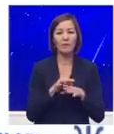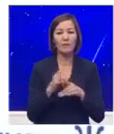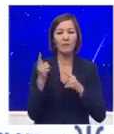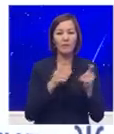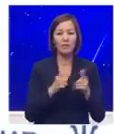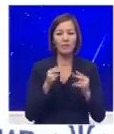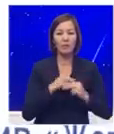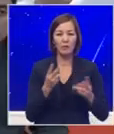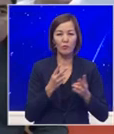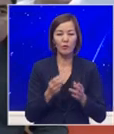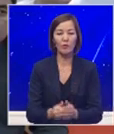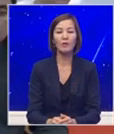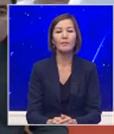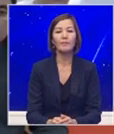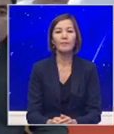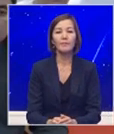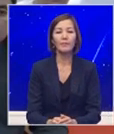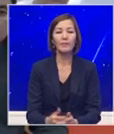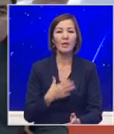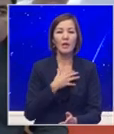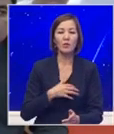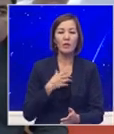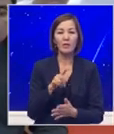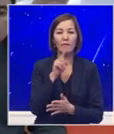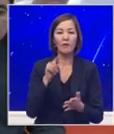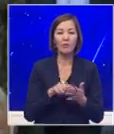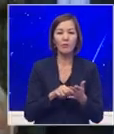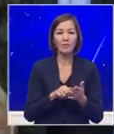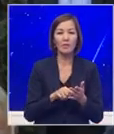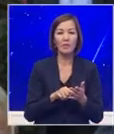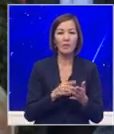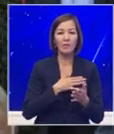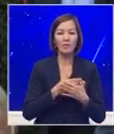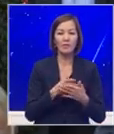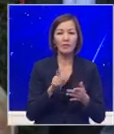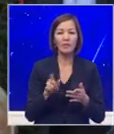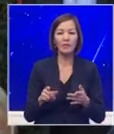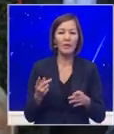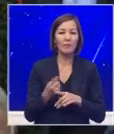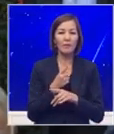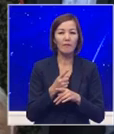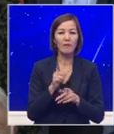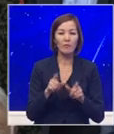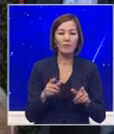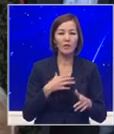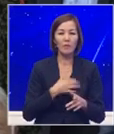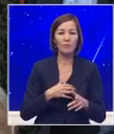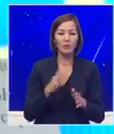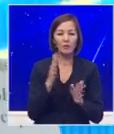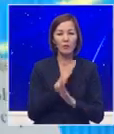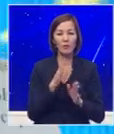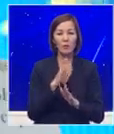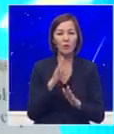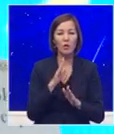подготовительные работы не меня актуальная проблема были подняты и гражданскими активистами района в первую очередь и люди обеспокоены судьбой